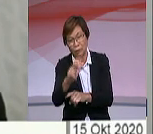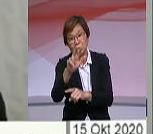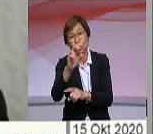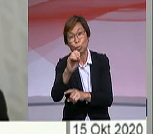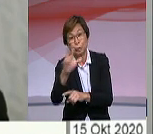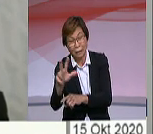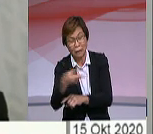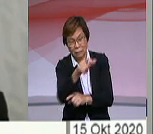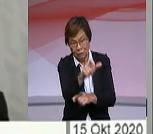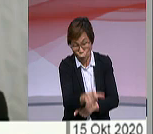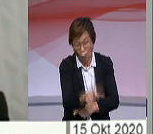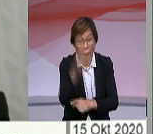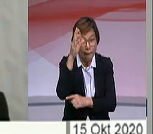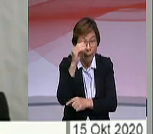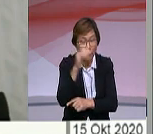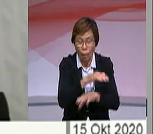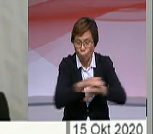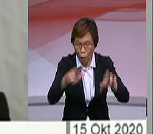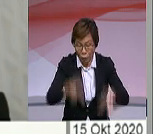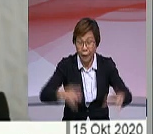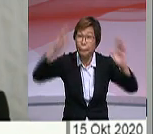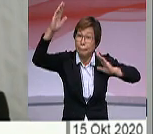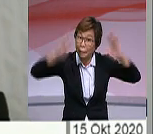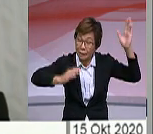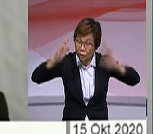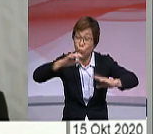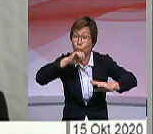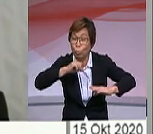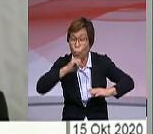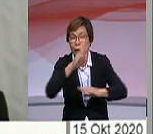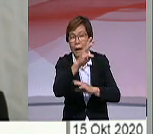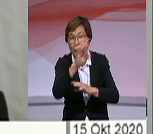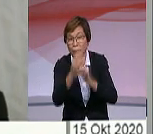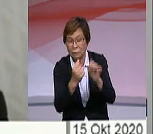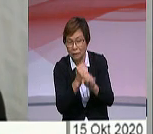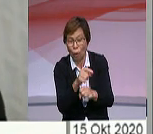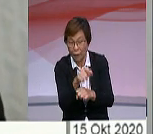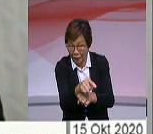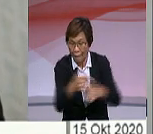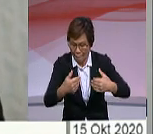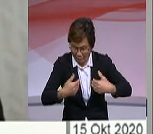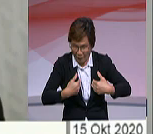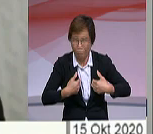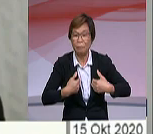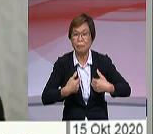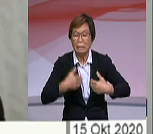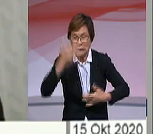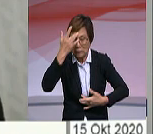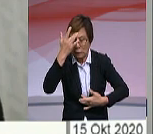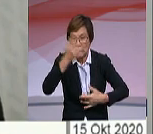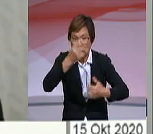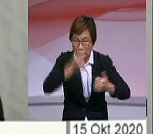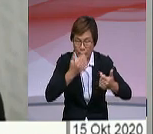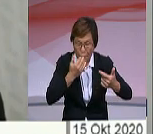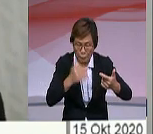15,303 ialah seorang lelaki bukan warga negara berusia 68 tahun mempunyai latar belakang penyakit